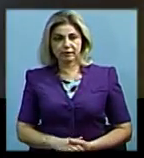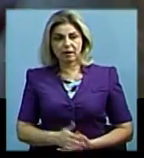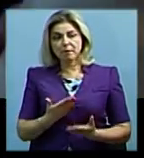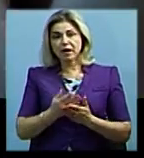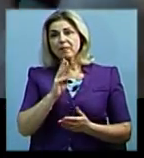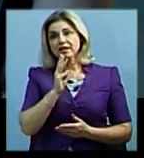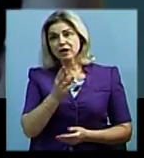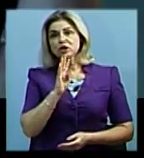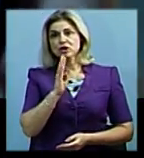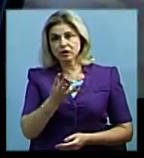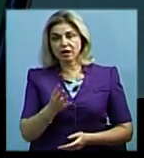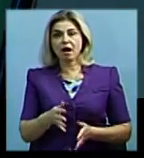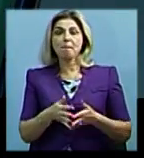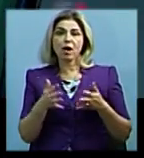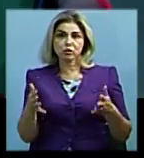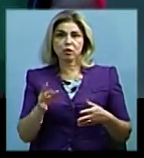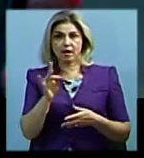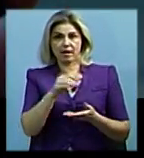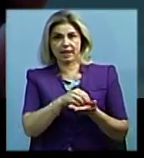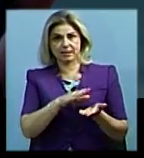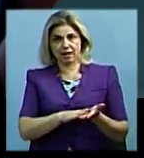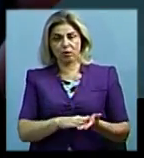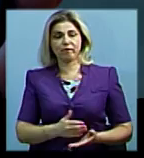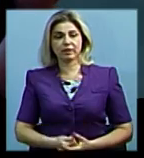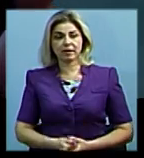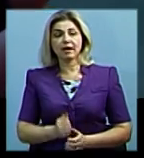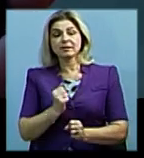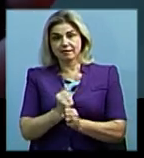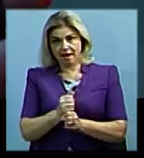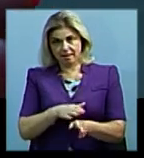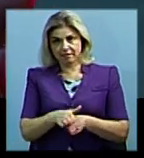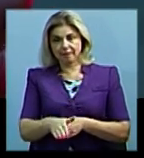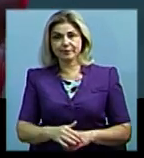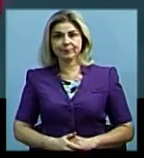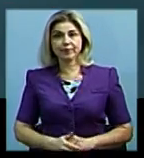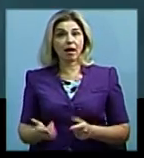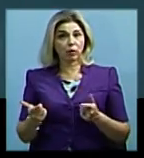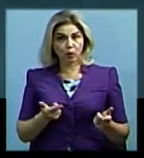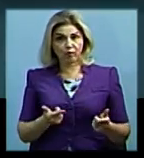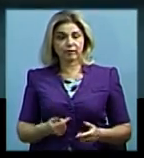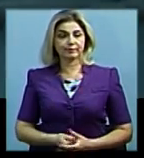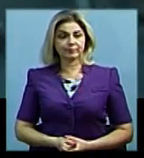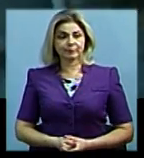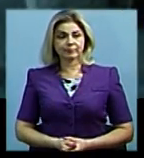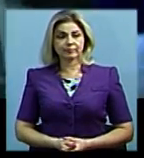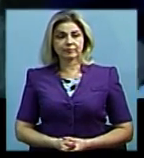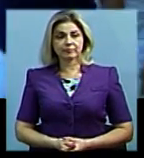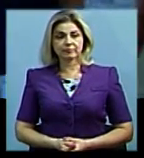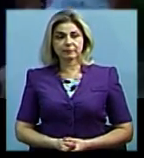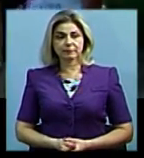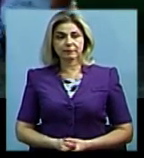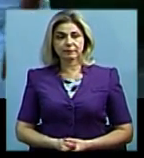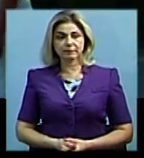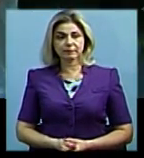5-3-4. Большой. Зарегистрировали. Большой, да, это большой. Сделала. Он готов, да? Года 3-4 чипованный пес. Наверное,